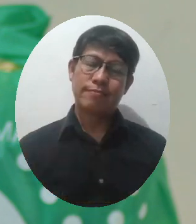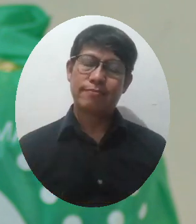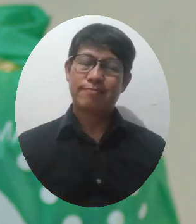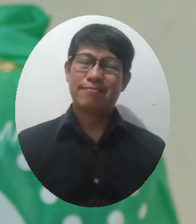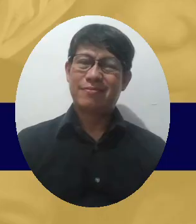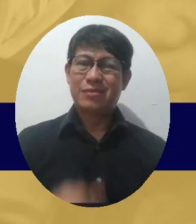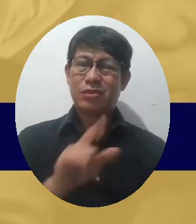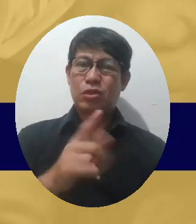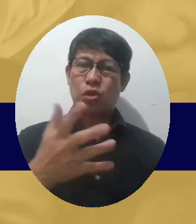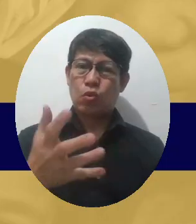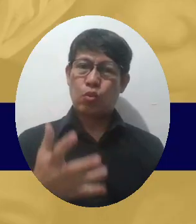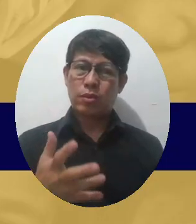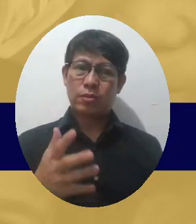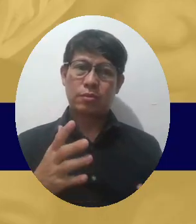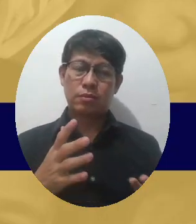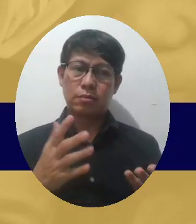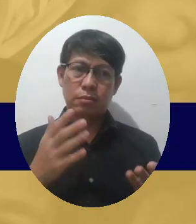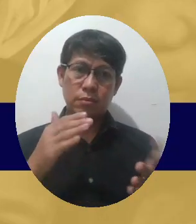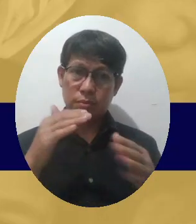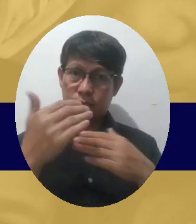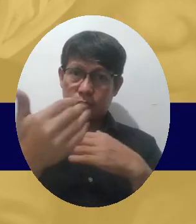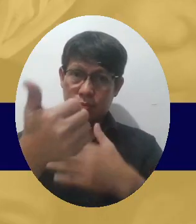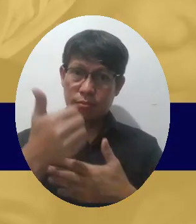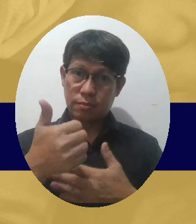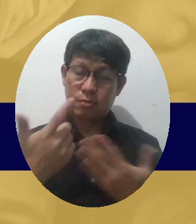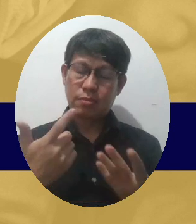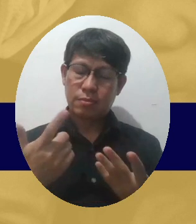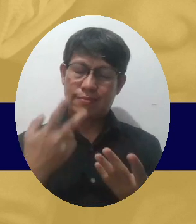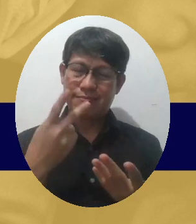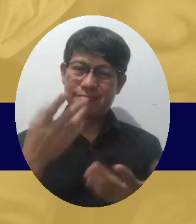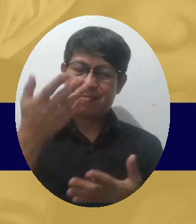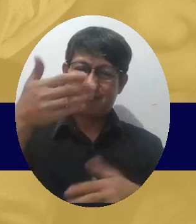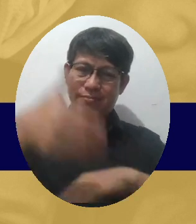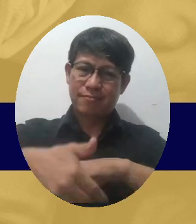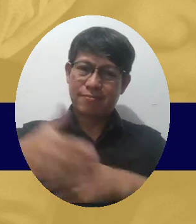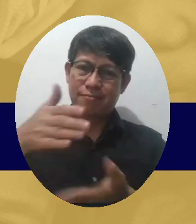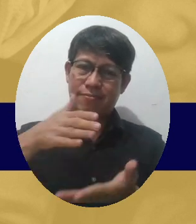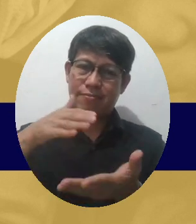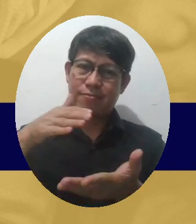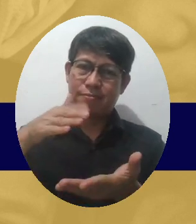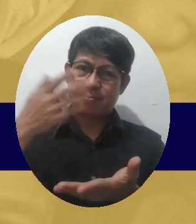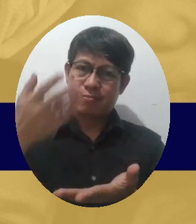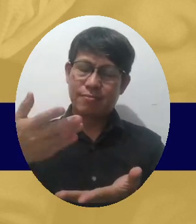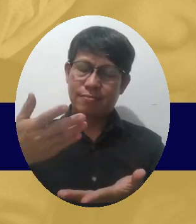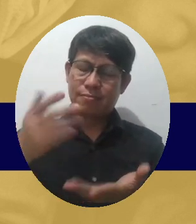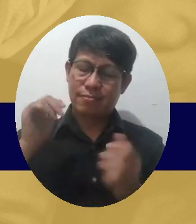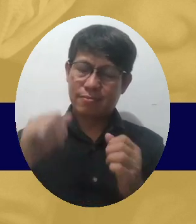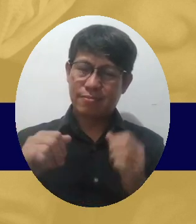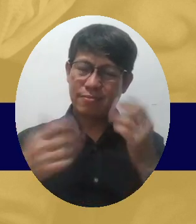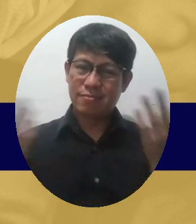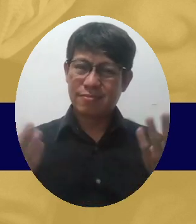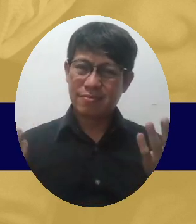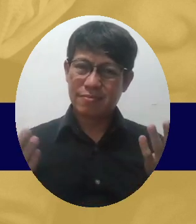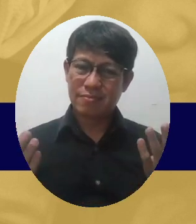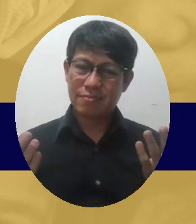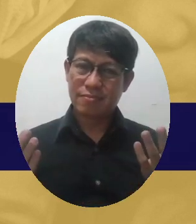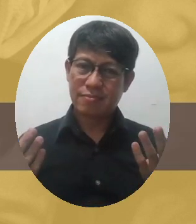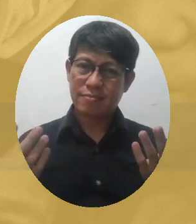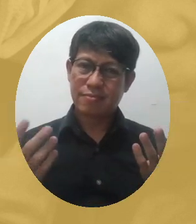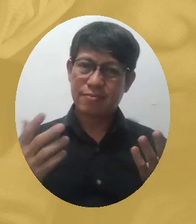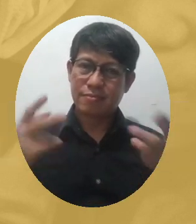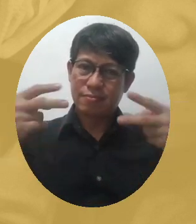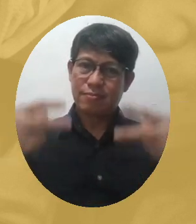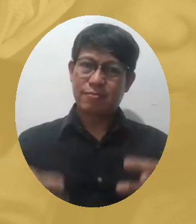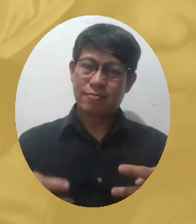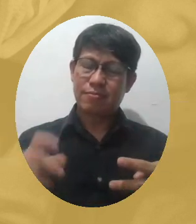po. Para sa mga nais magpadala ng tulong, nasa screen natin ang ating mga bank accounts. Maaari din kayo mag-donate sa pamamagitan